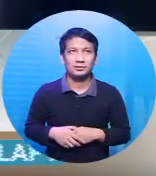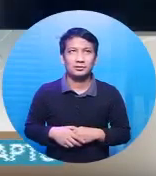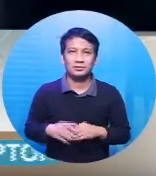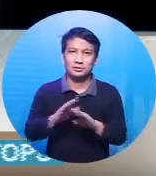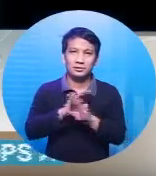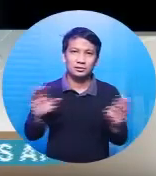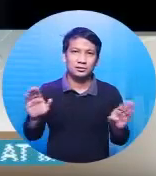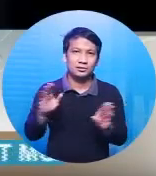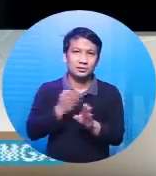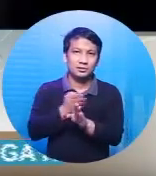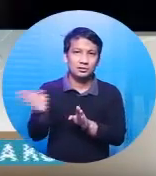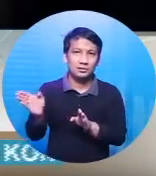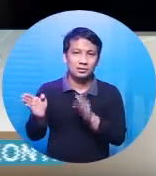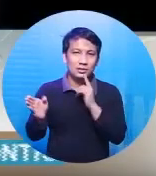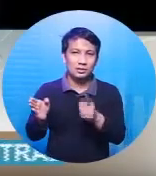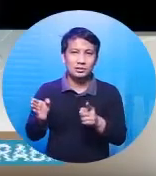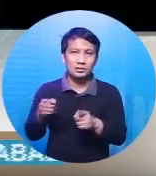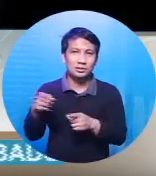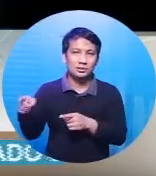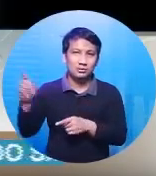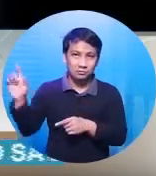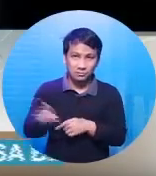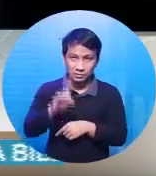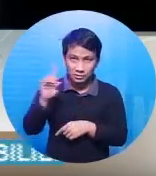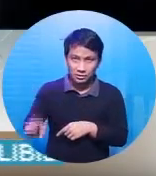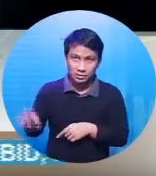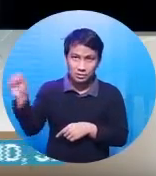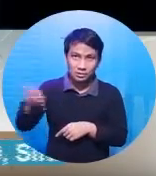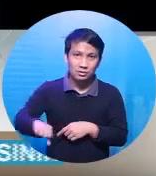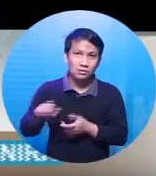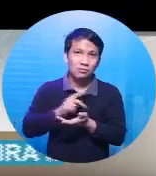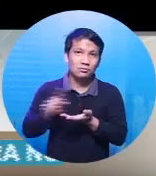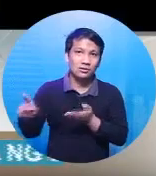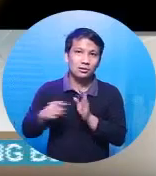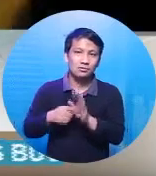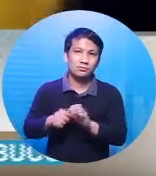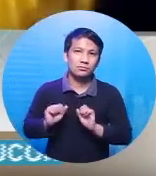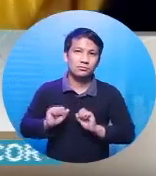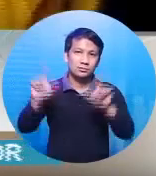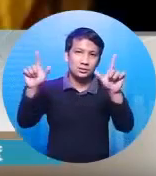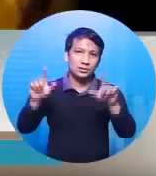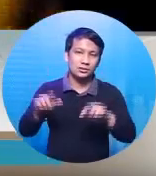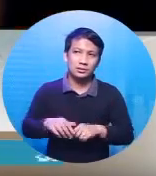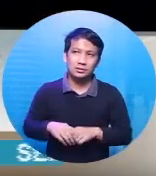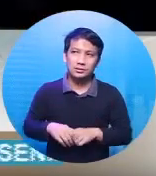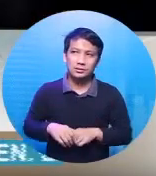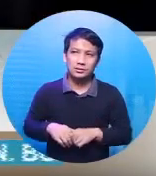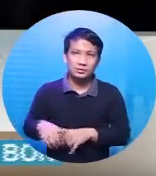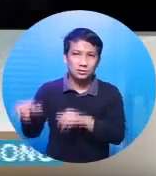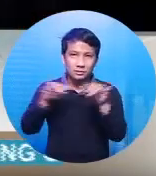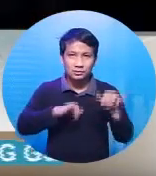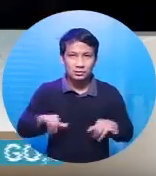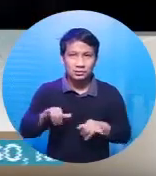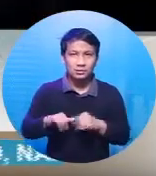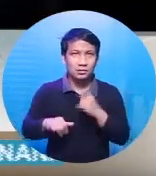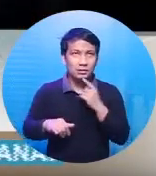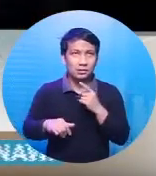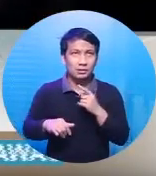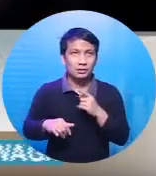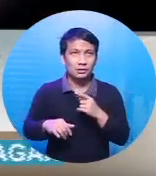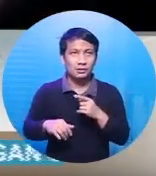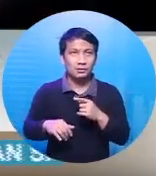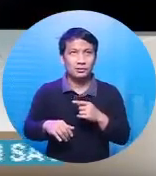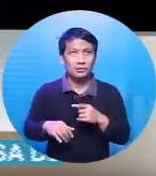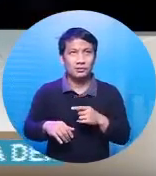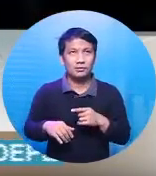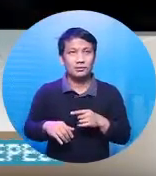Ma'am, nilapastangan mo yung puri ni Jasmine sa buong mundo. It's just proper. Sir,